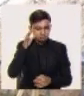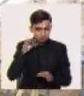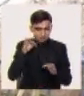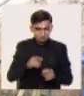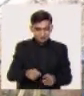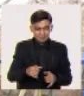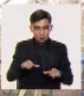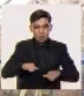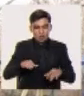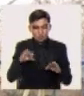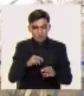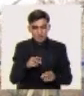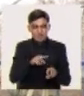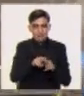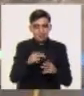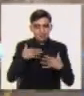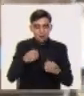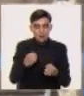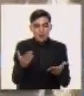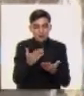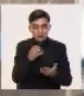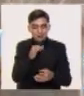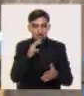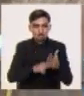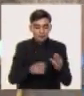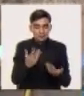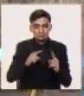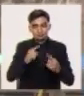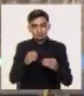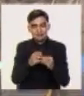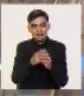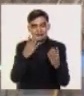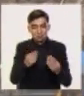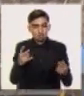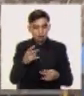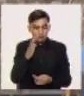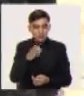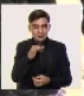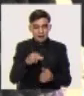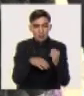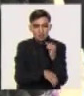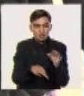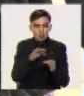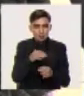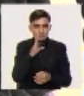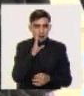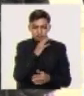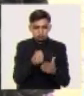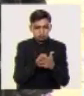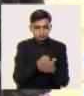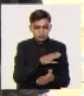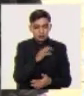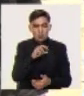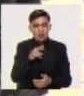легкого вреда здоровью предусматривает штраф или арест до 15 суток именно на последнем настаивала мама артема